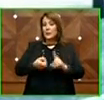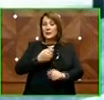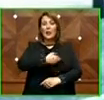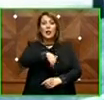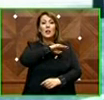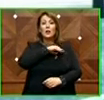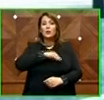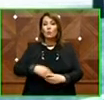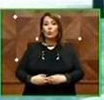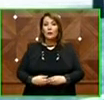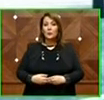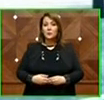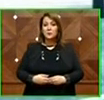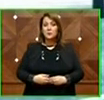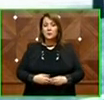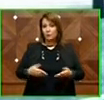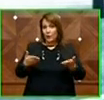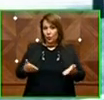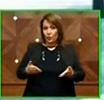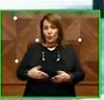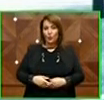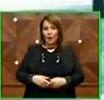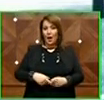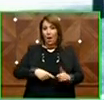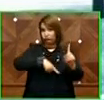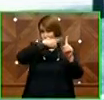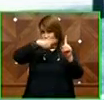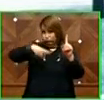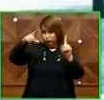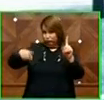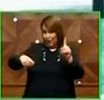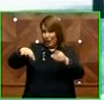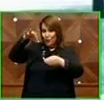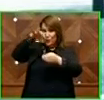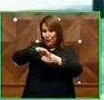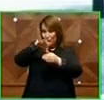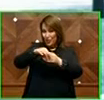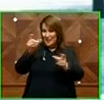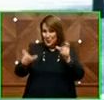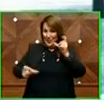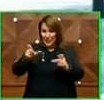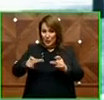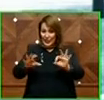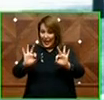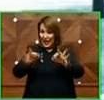المؤطرين. ودوكا نسبة المشاركة على الساعة 10